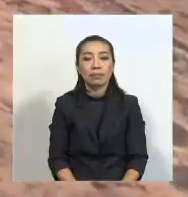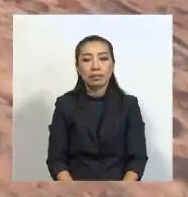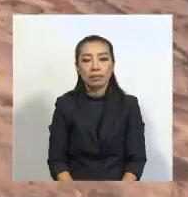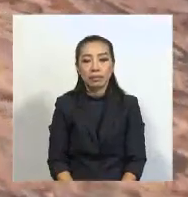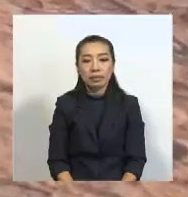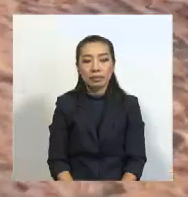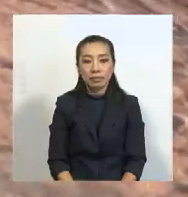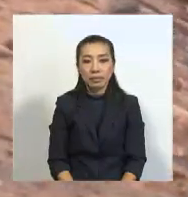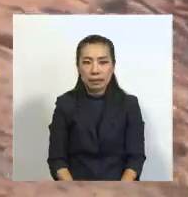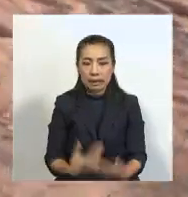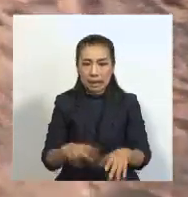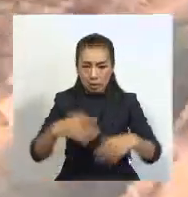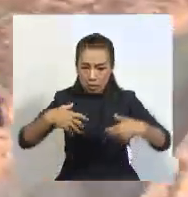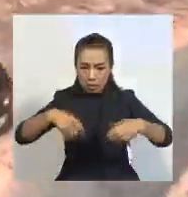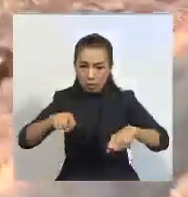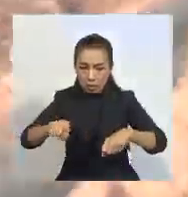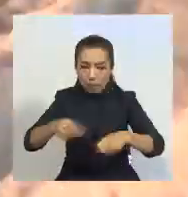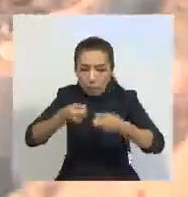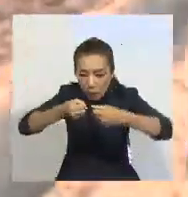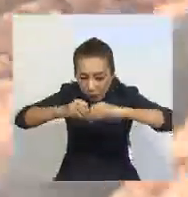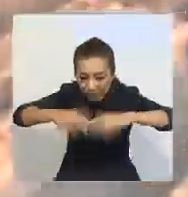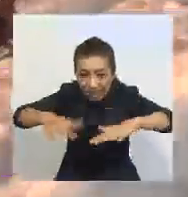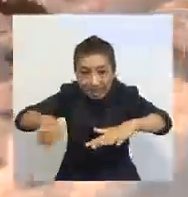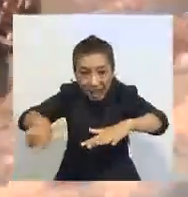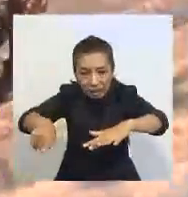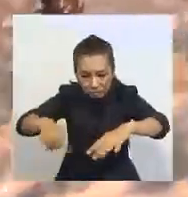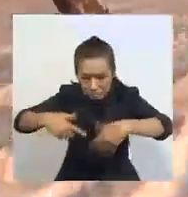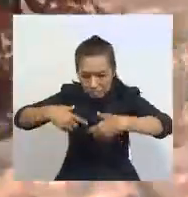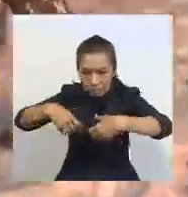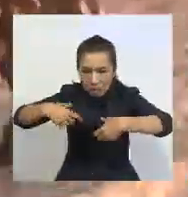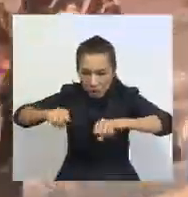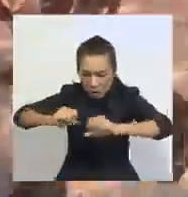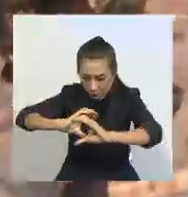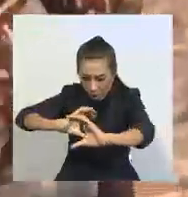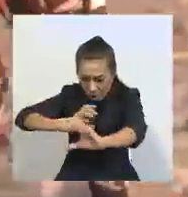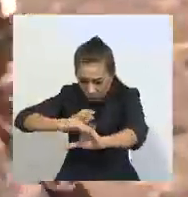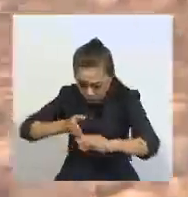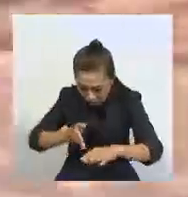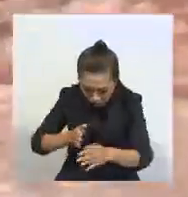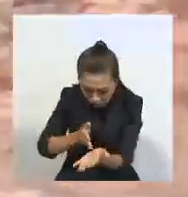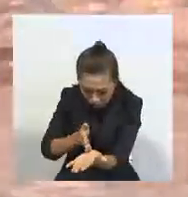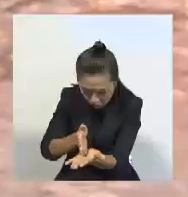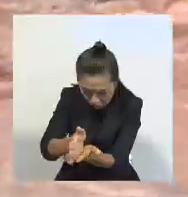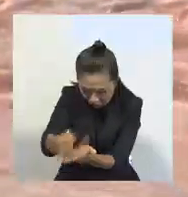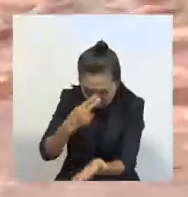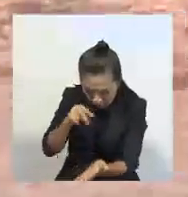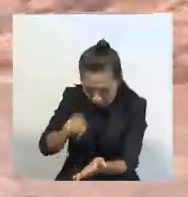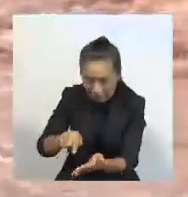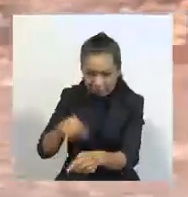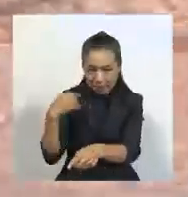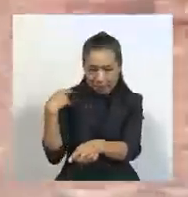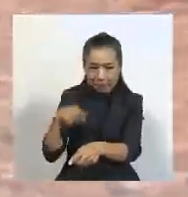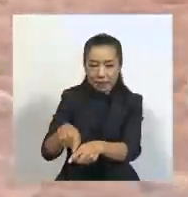านะคะแล้วก็มีร่องรอยรถจักรยานยนต์ตลอดแนวชายหาดแต่หายไปบางส่วนในบริเวณที่น้ำทะเลท่วมถึ